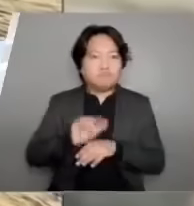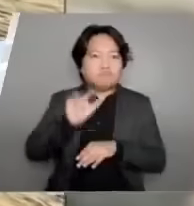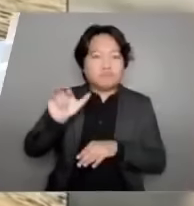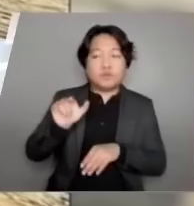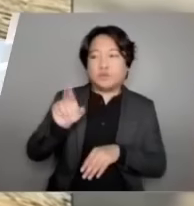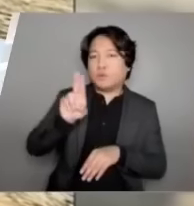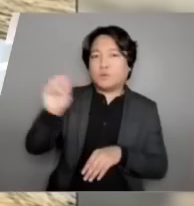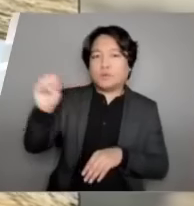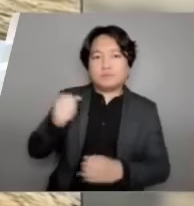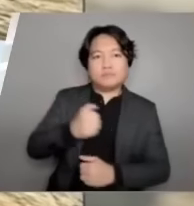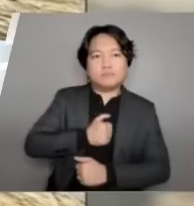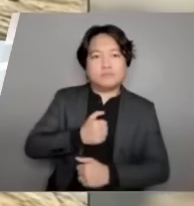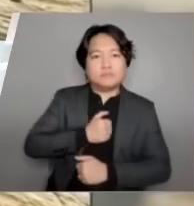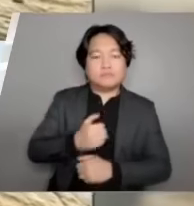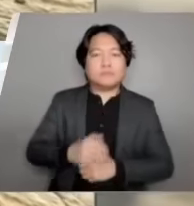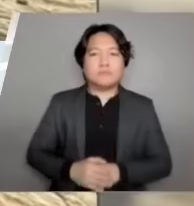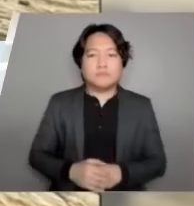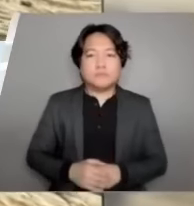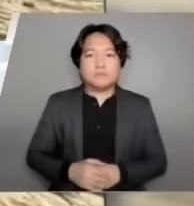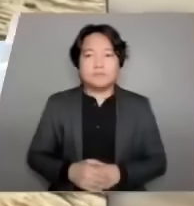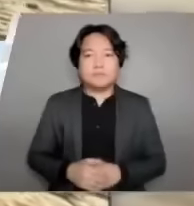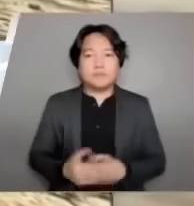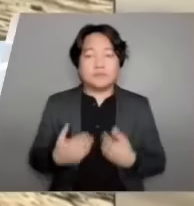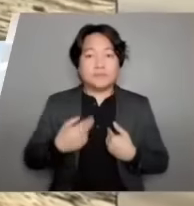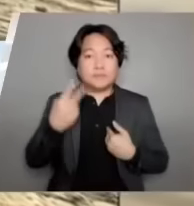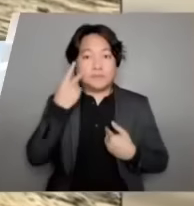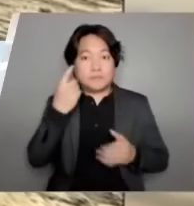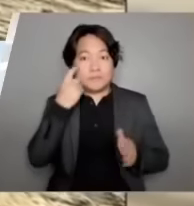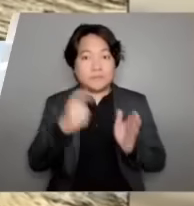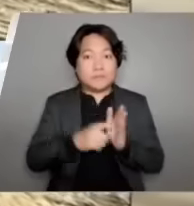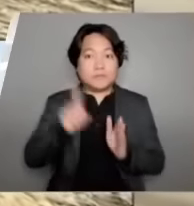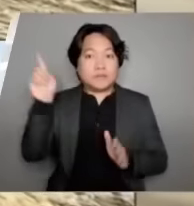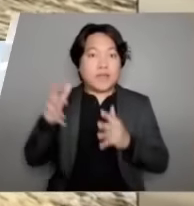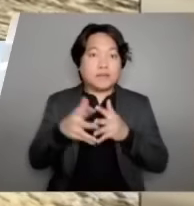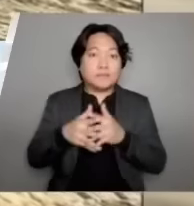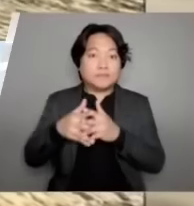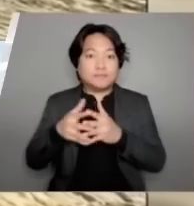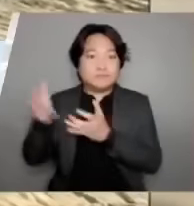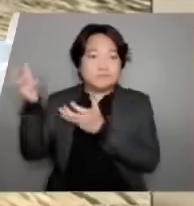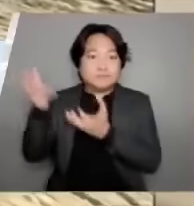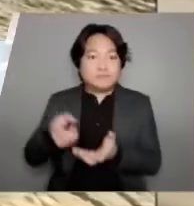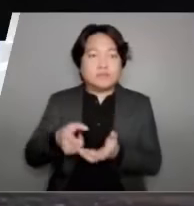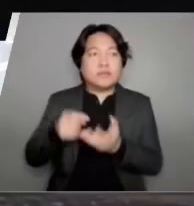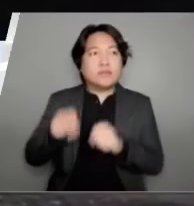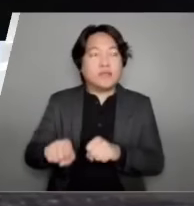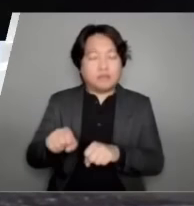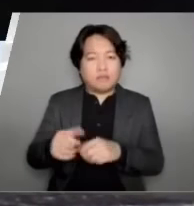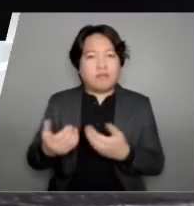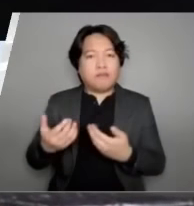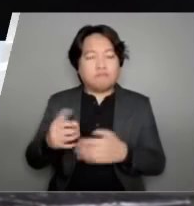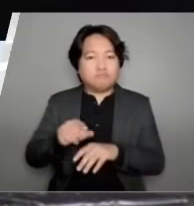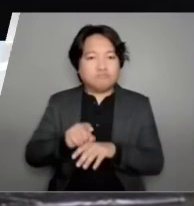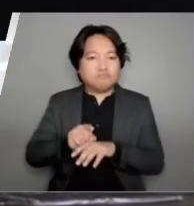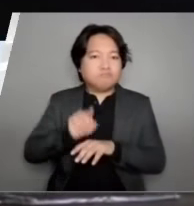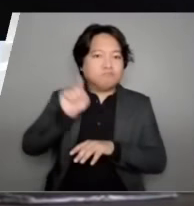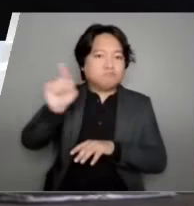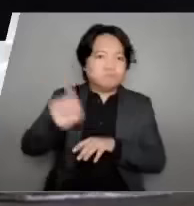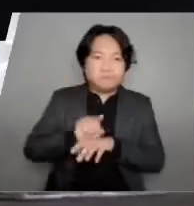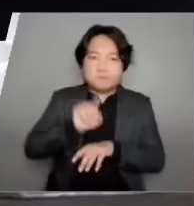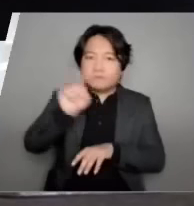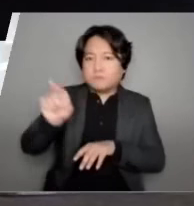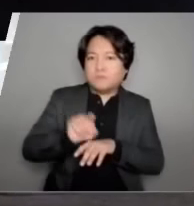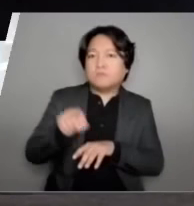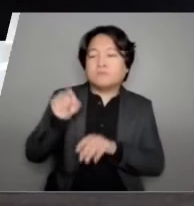unang pagkakataon na diniploy ang Typhoon Weapon System ng Amerika na kayang magpalipad ng mga mid-range missiles. Ang hakbang na ito, ikinabahala